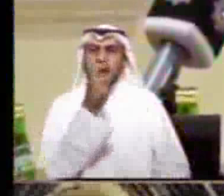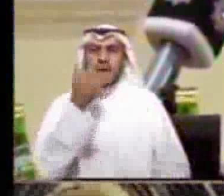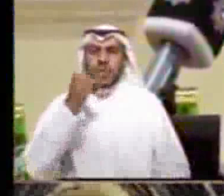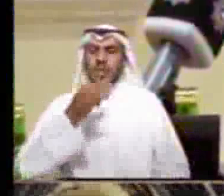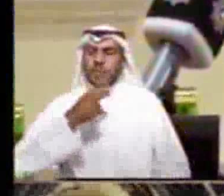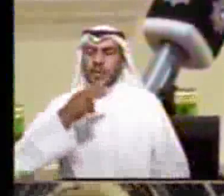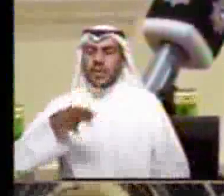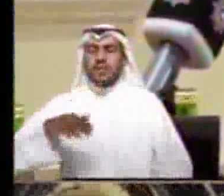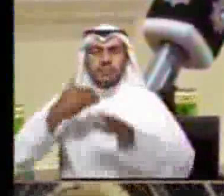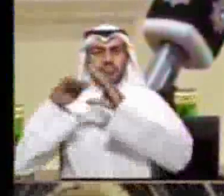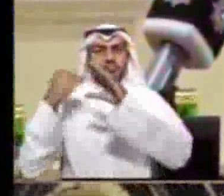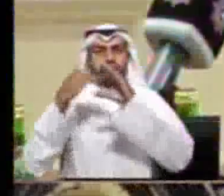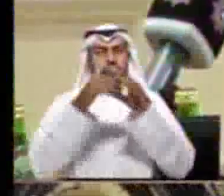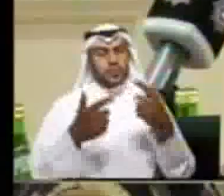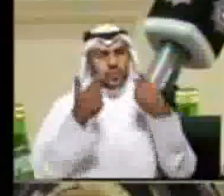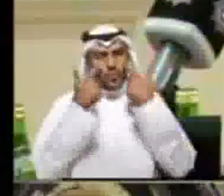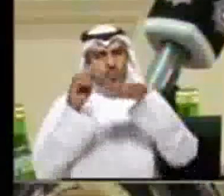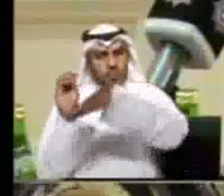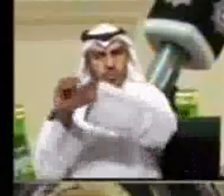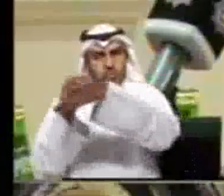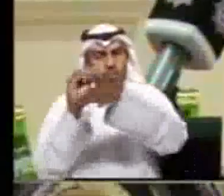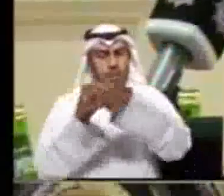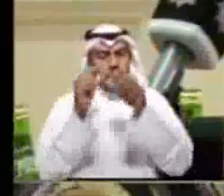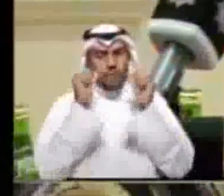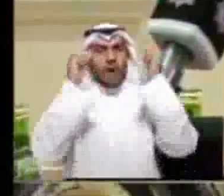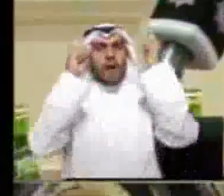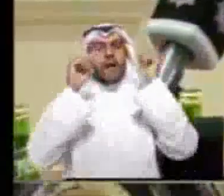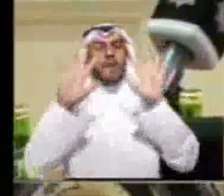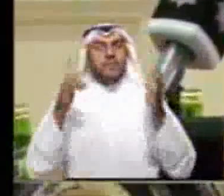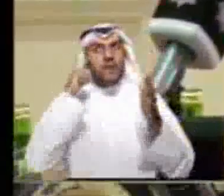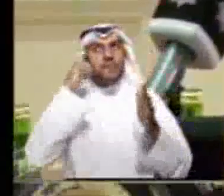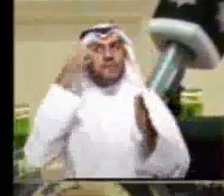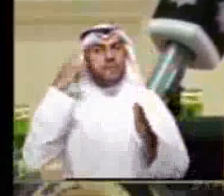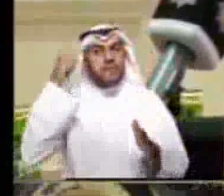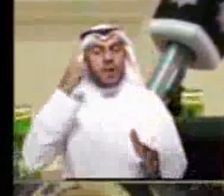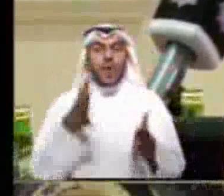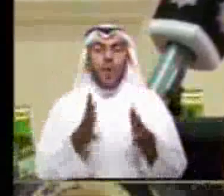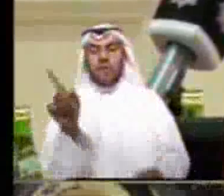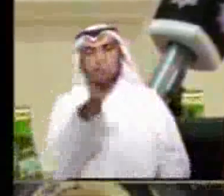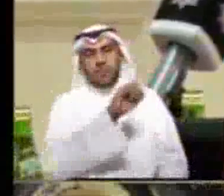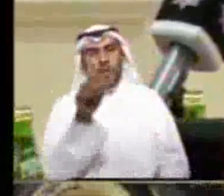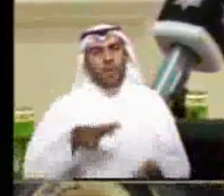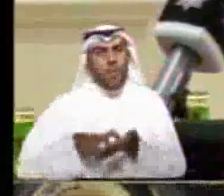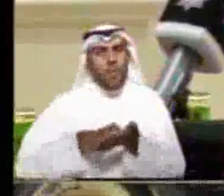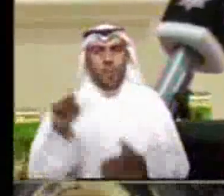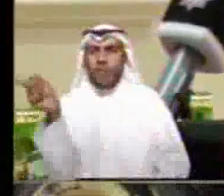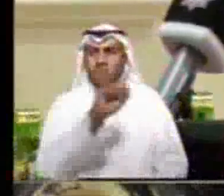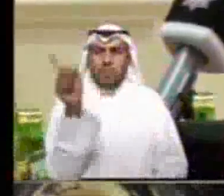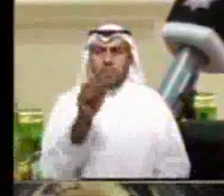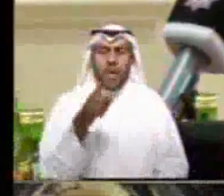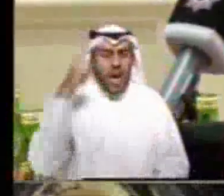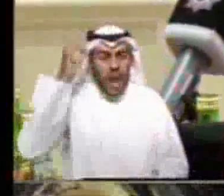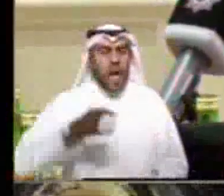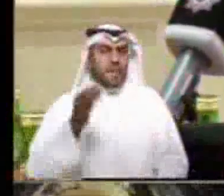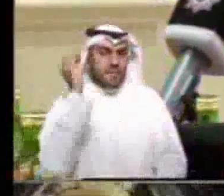توعية المواطنين والمقيمين بالابتعاد عن كل ما يثير الخوف والفزع في نفوس الأفراد أو كل ما من